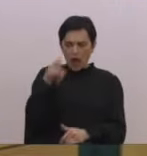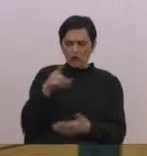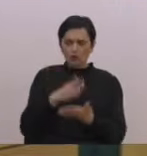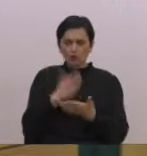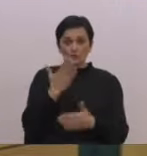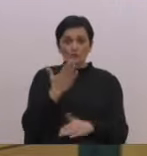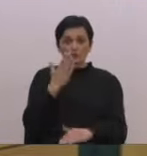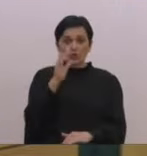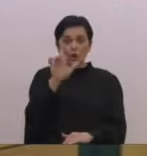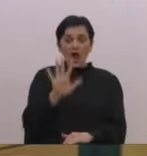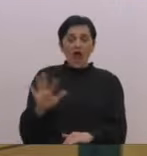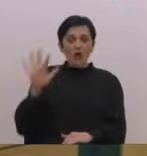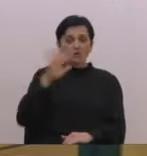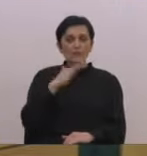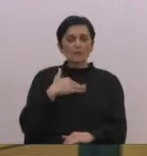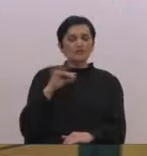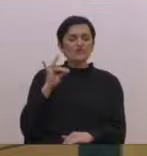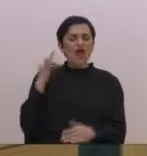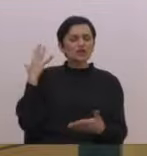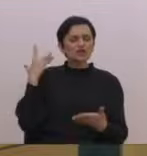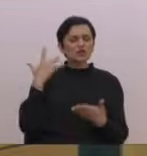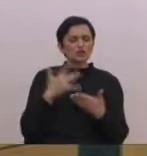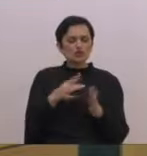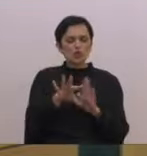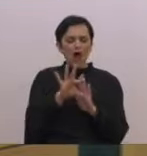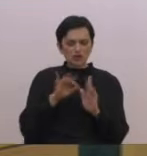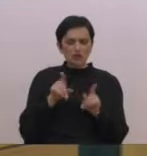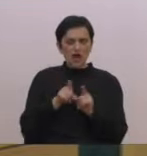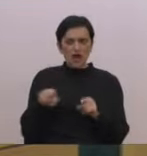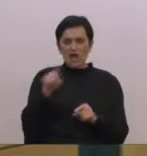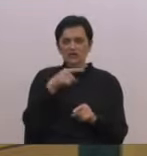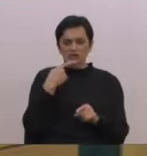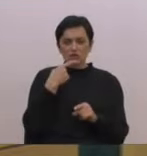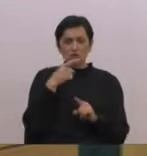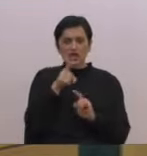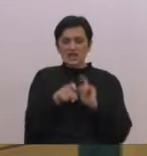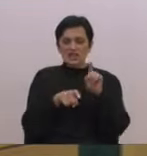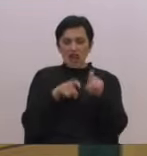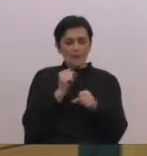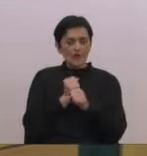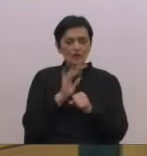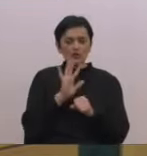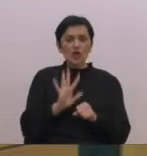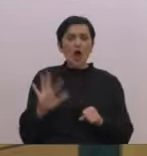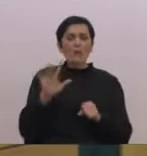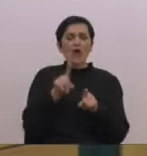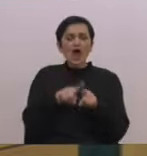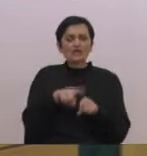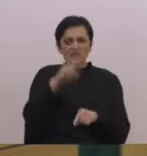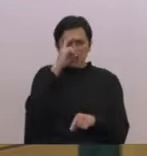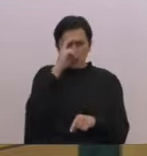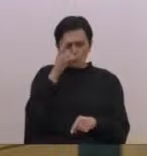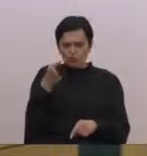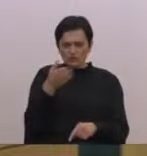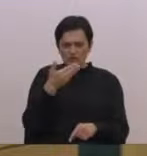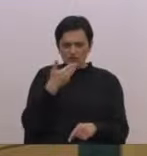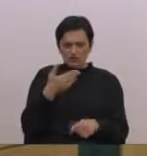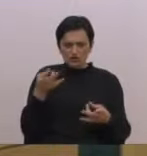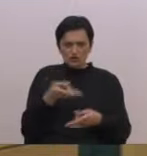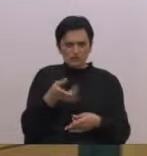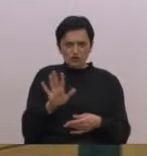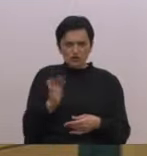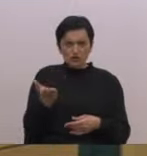Evropa romelis aris chven istoriuli archevani da qola aselaparakobt. Nabijebs avdgavt Evropistvis, rashi gvchirdeba eset khelisupleba. Amitomats